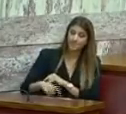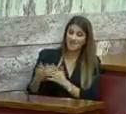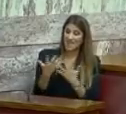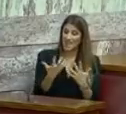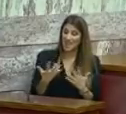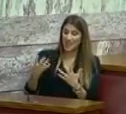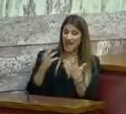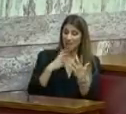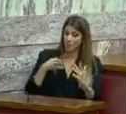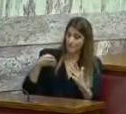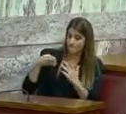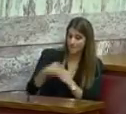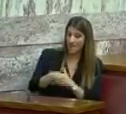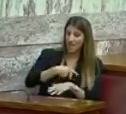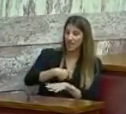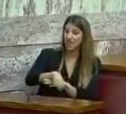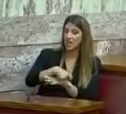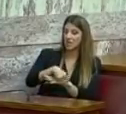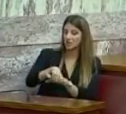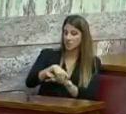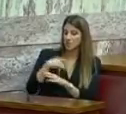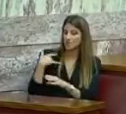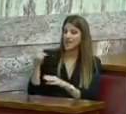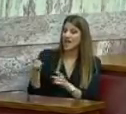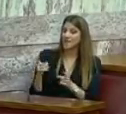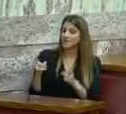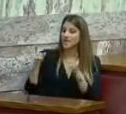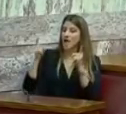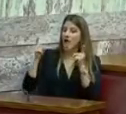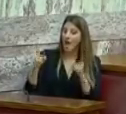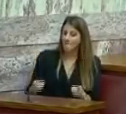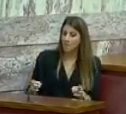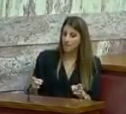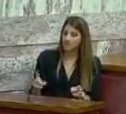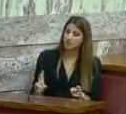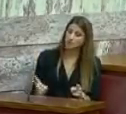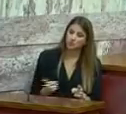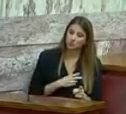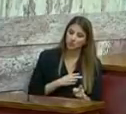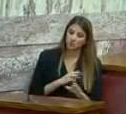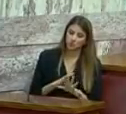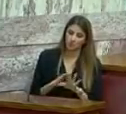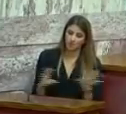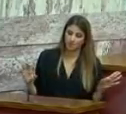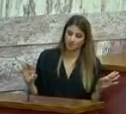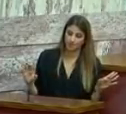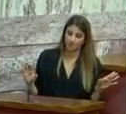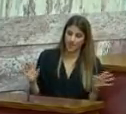είναι απόφαση που πολιτικά, ιστορικά, αξιακά